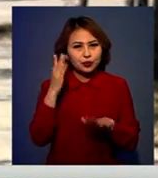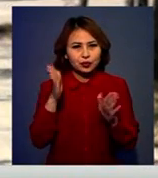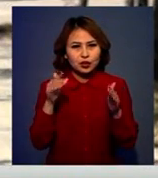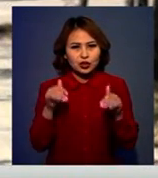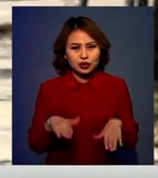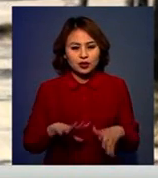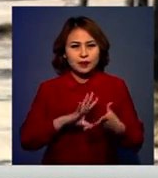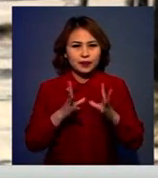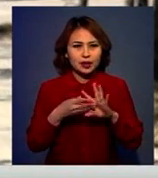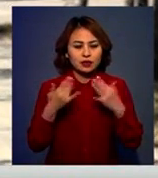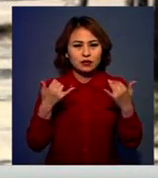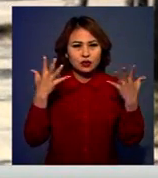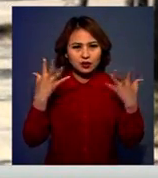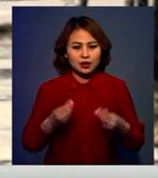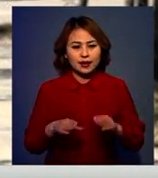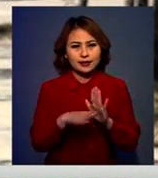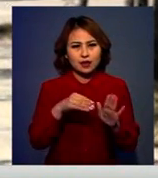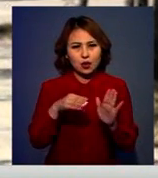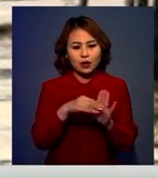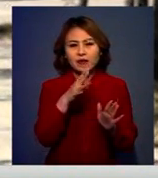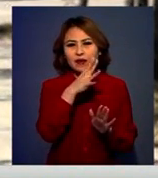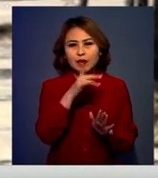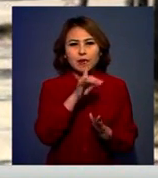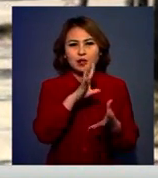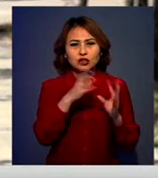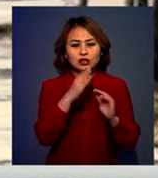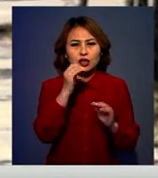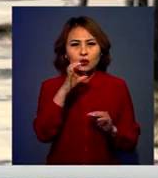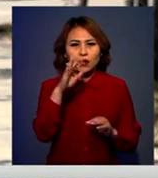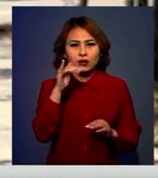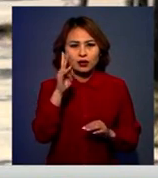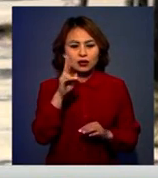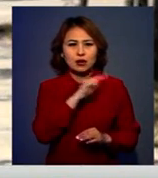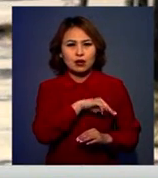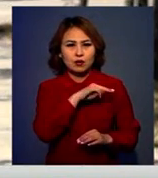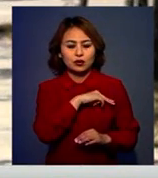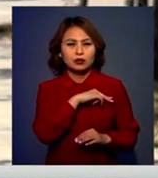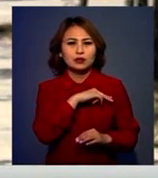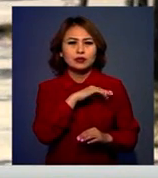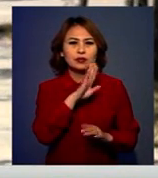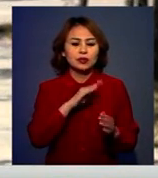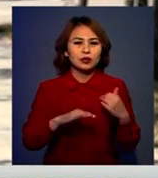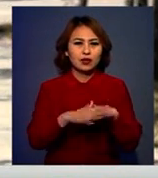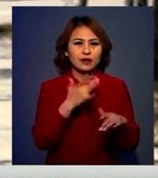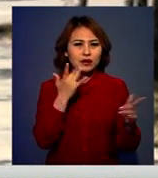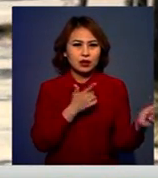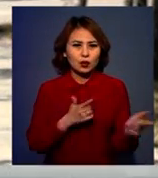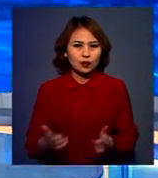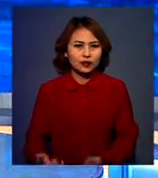ойлаймын. Бүгінгі таңда осы сайлау барысында жалпы жас отандықтар жұмыс жасауға, қызмет атқаруға халыққа дайын.